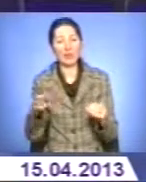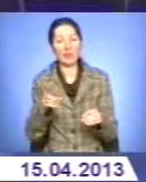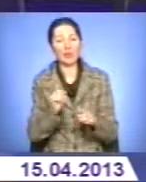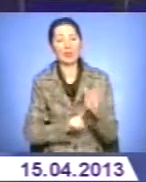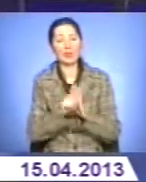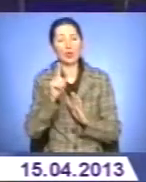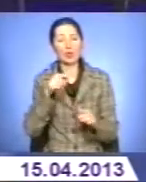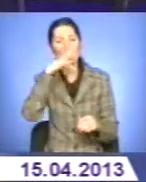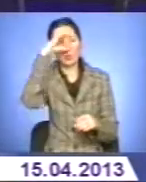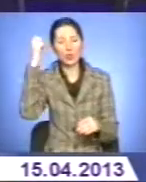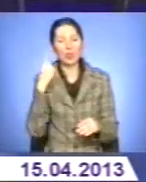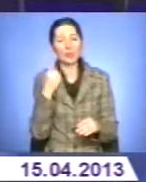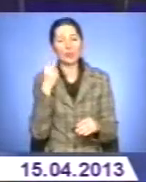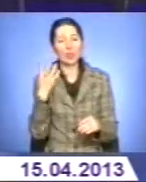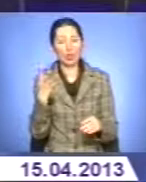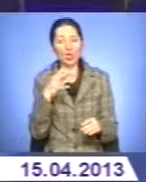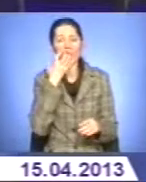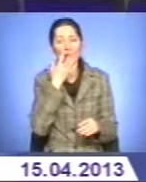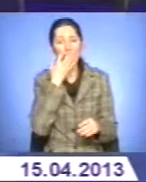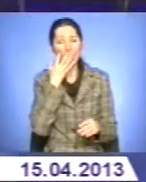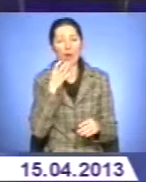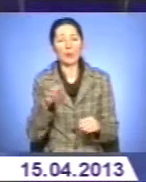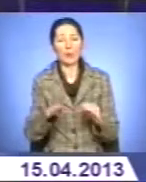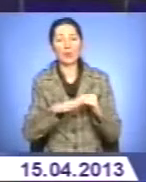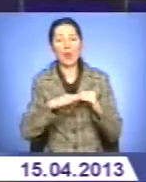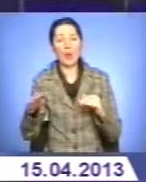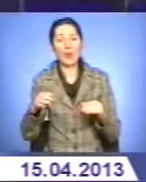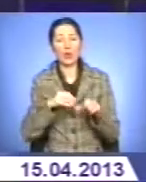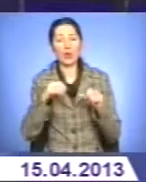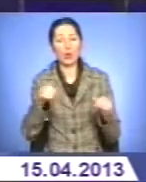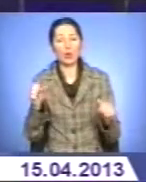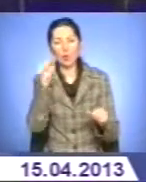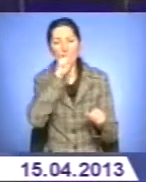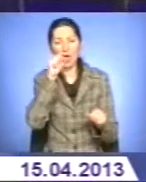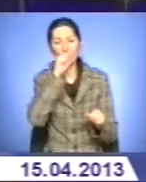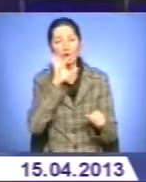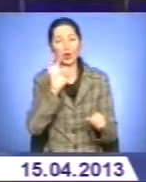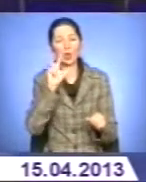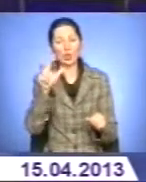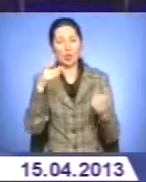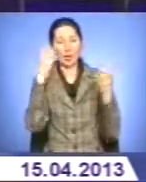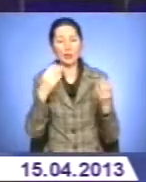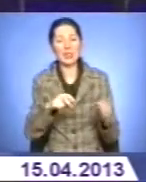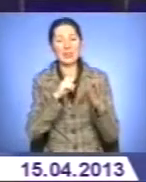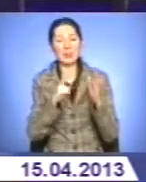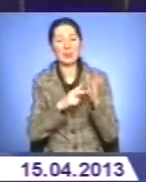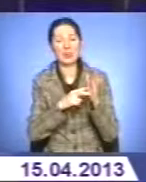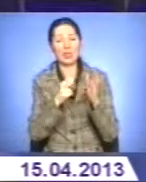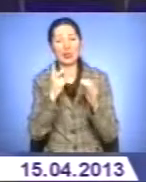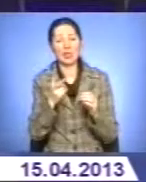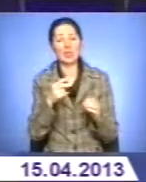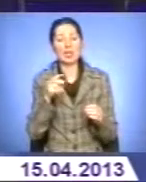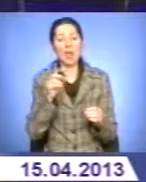1-4 тепла. На поверхні ґрунту та місцями в повітрі заморозки 0-3 градуси. В день 12-17 градусів тепла. У